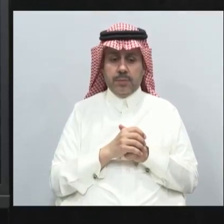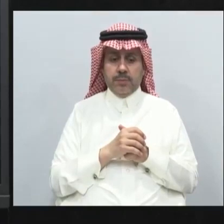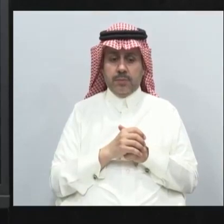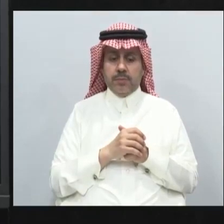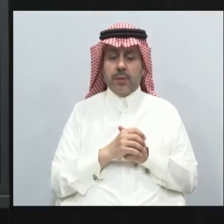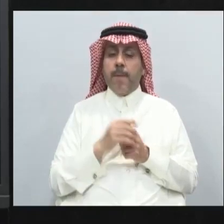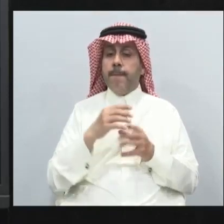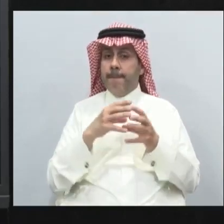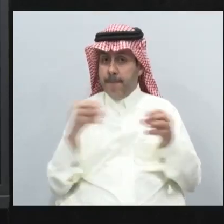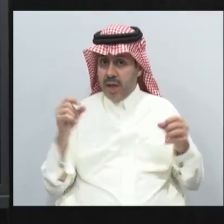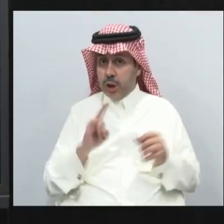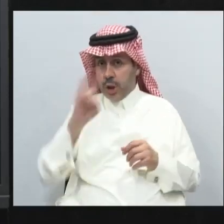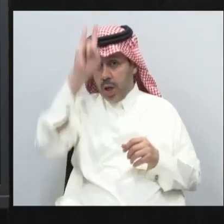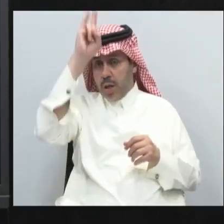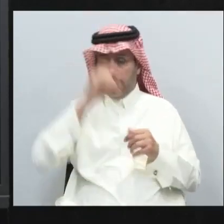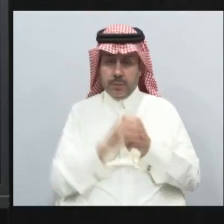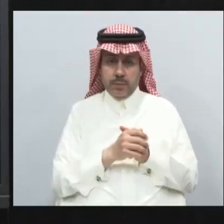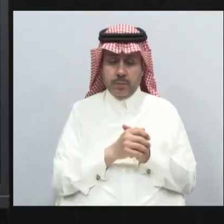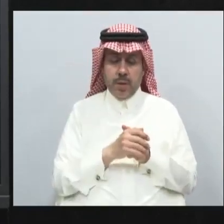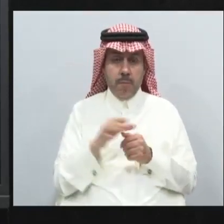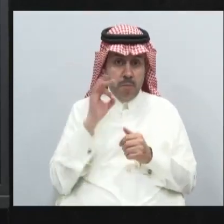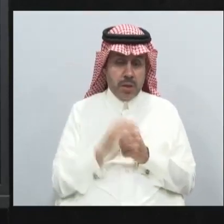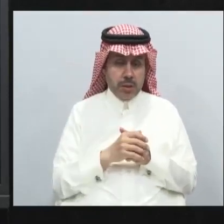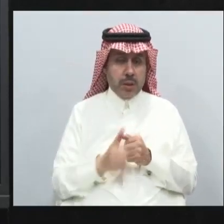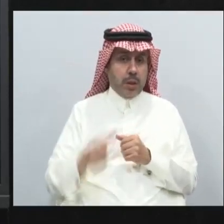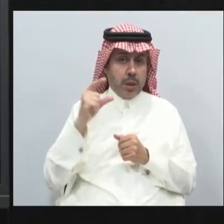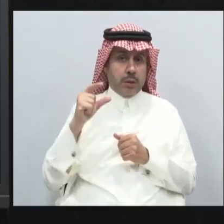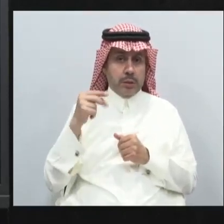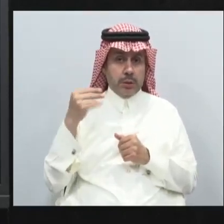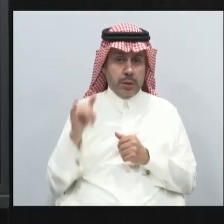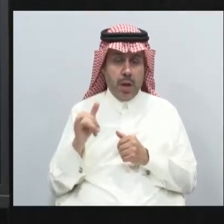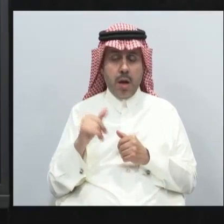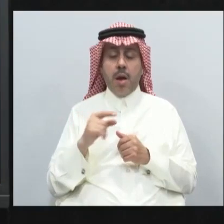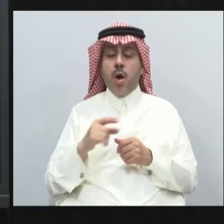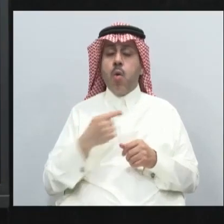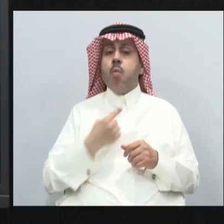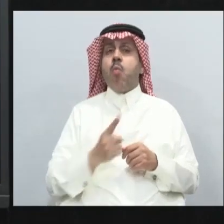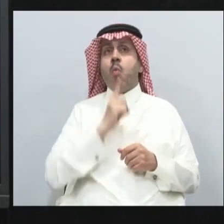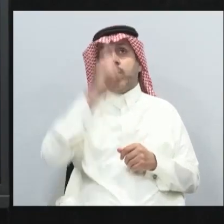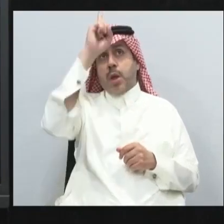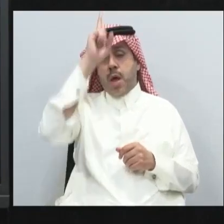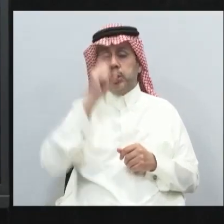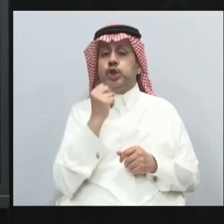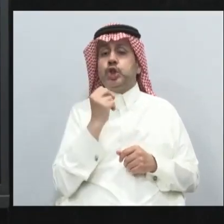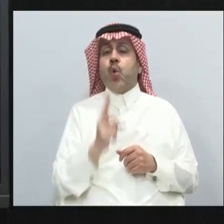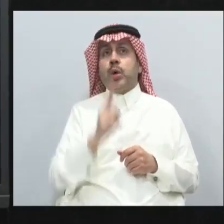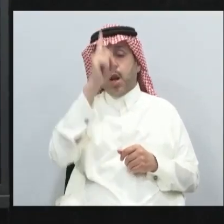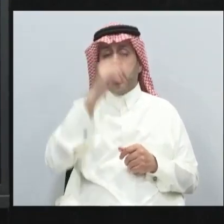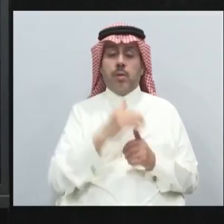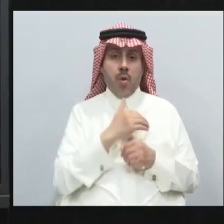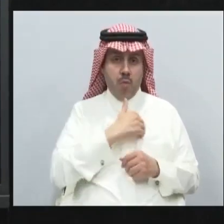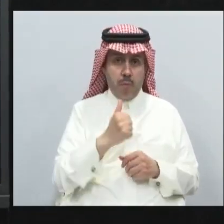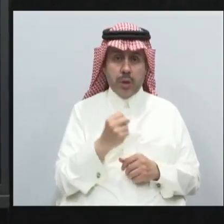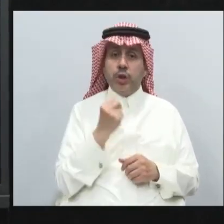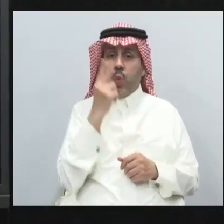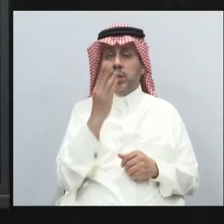الله معنا شهاده الا اله الا الله فمن ادعى انه موحد لله فيقول انا اؤمن بتوحيد الالوهيه